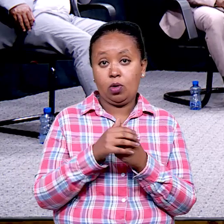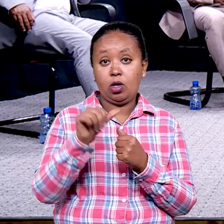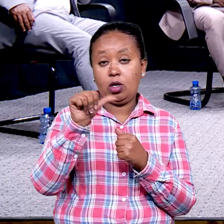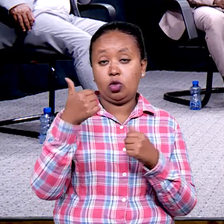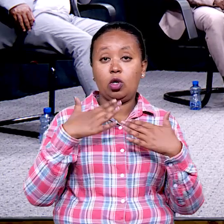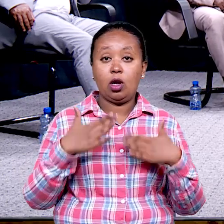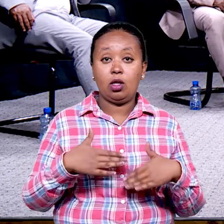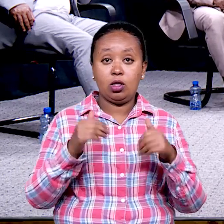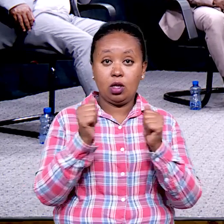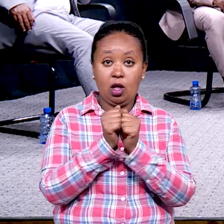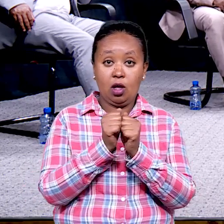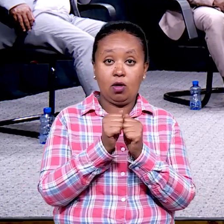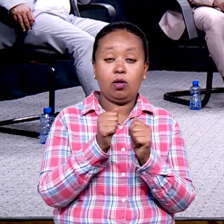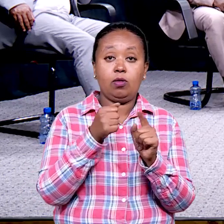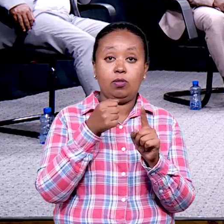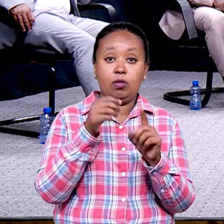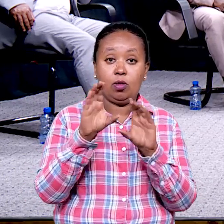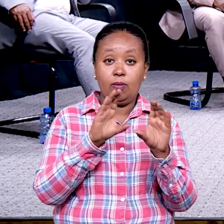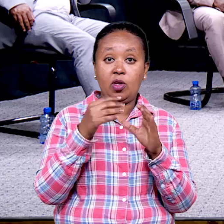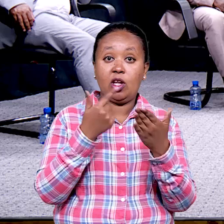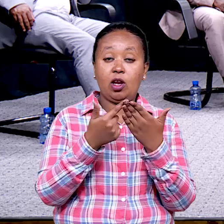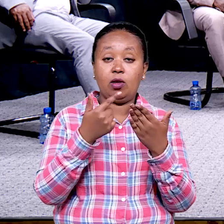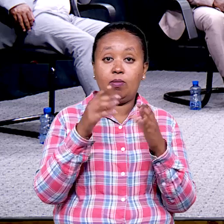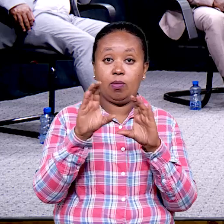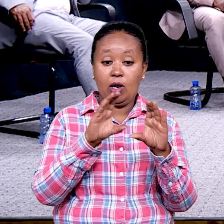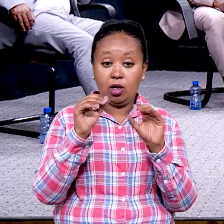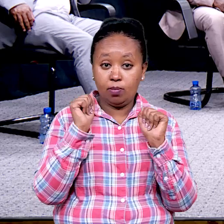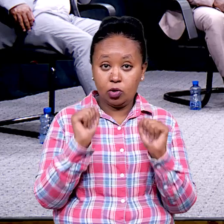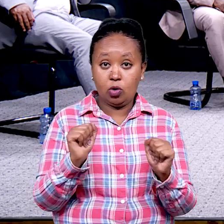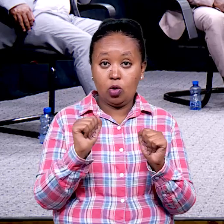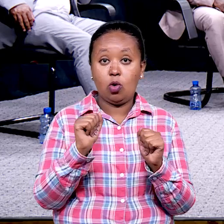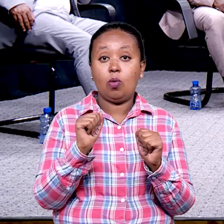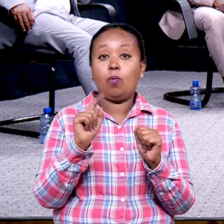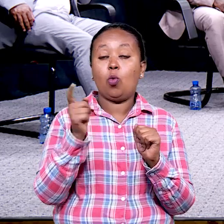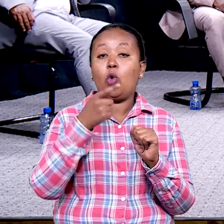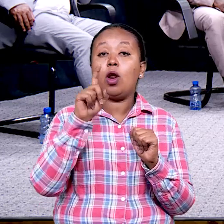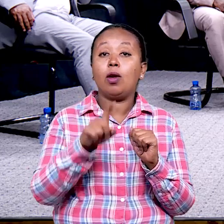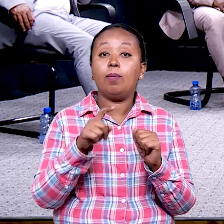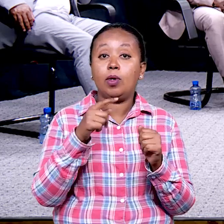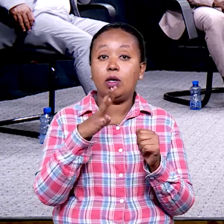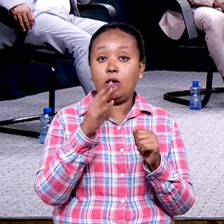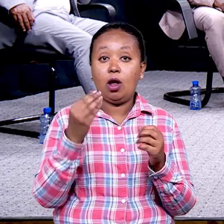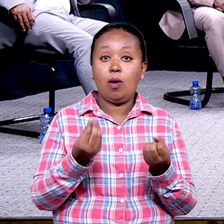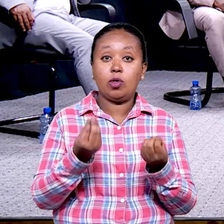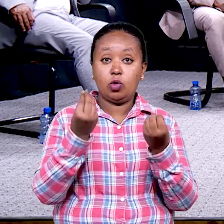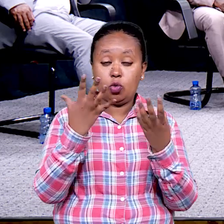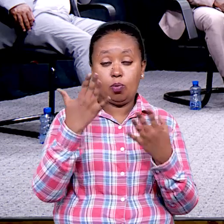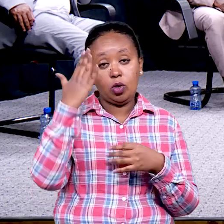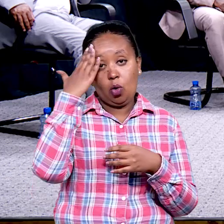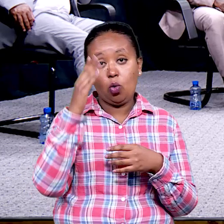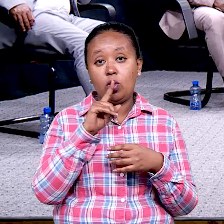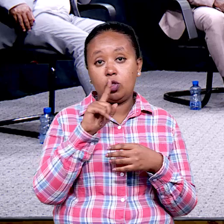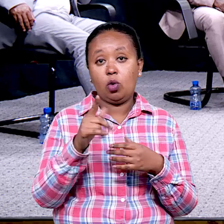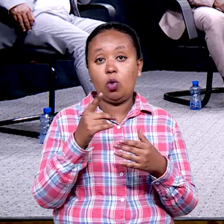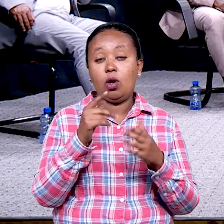ከሌሎች አካላት ጋር ኢንተርፌስ ለማድረግ በመጀመሪያ ደረጃ ያን ኢንተርፌስ ማድረግ የምንችል ቁመና ላይ መሆን መቻል አለብን እና አብዛኛዎቹ የሚታወቁ ናቸው።